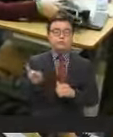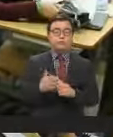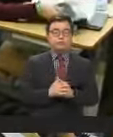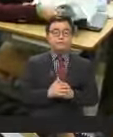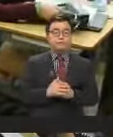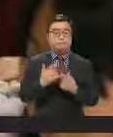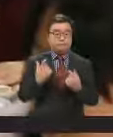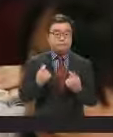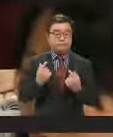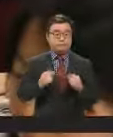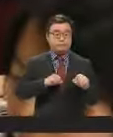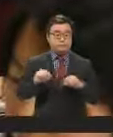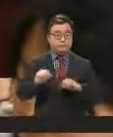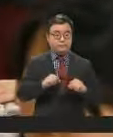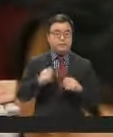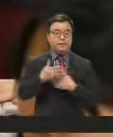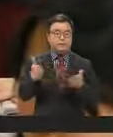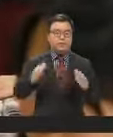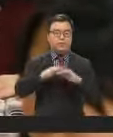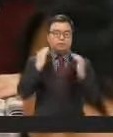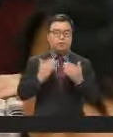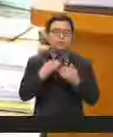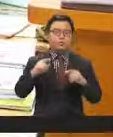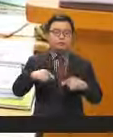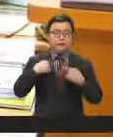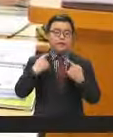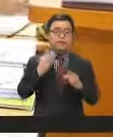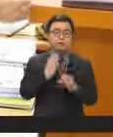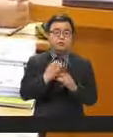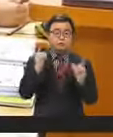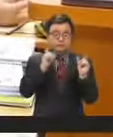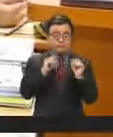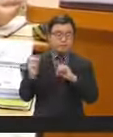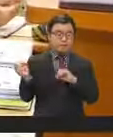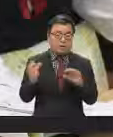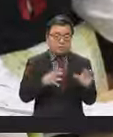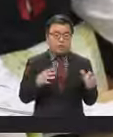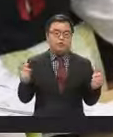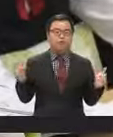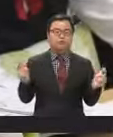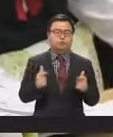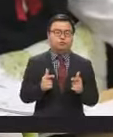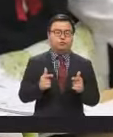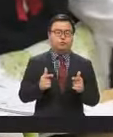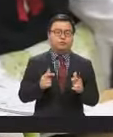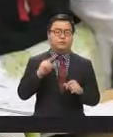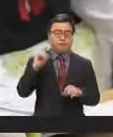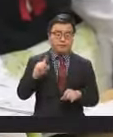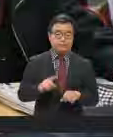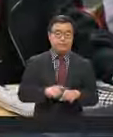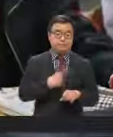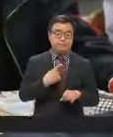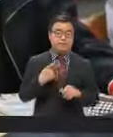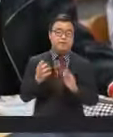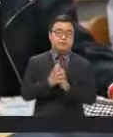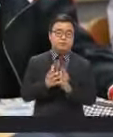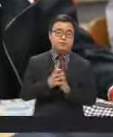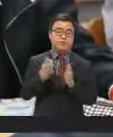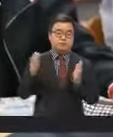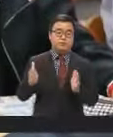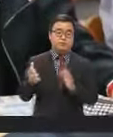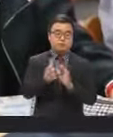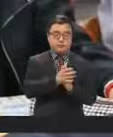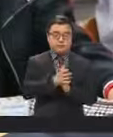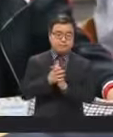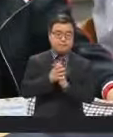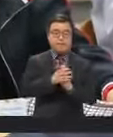캠페인은 반 전체가 참여하기 때문에 음식물 쓰레기를 줄일 뿐 아니라 자연스럽게 친구들과 협동심도 기를 수